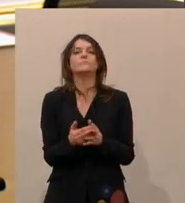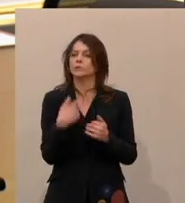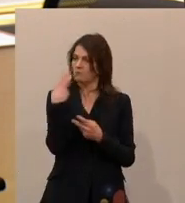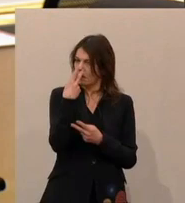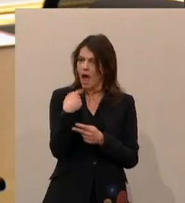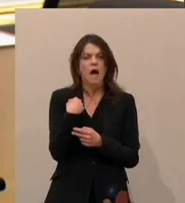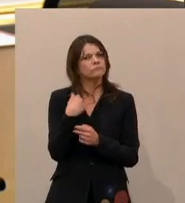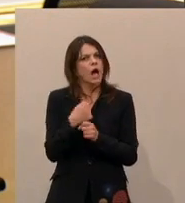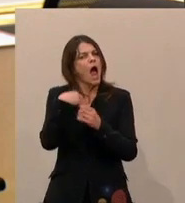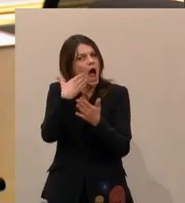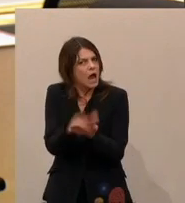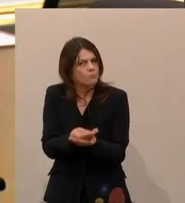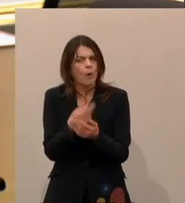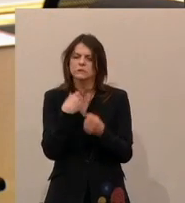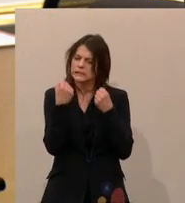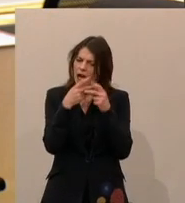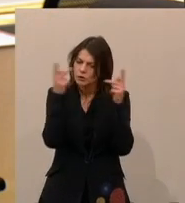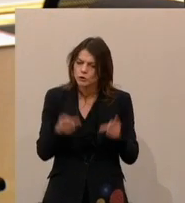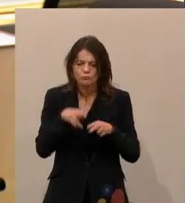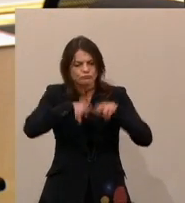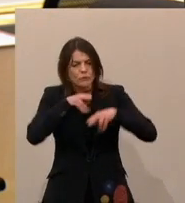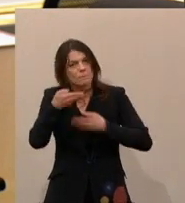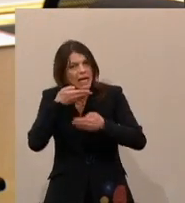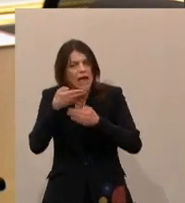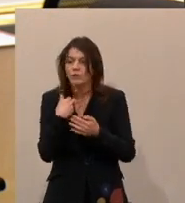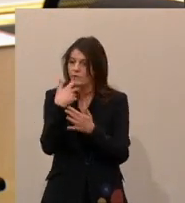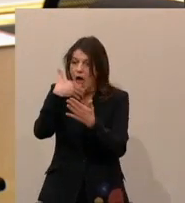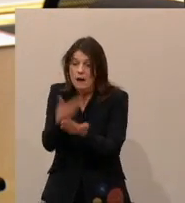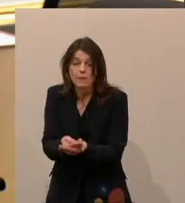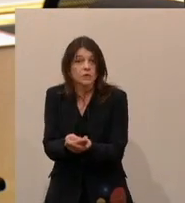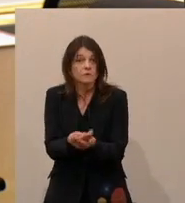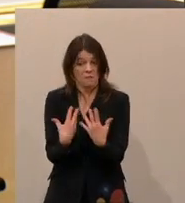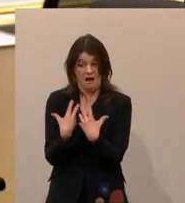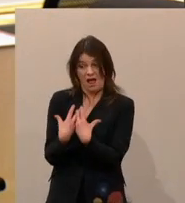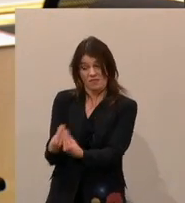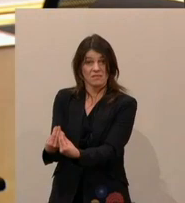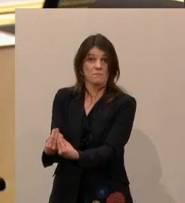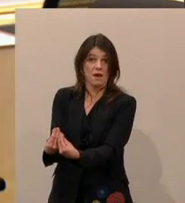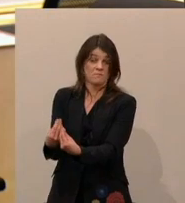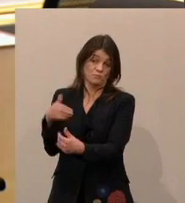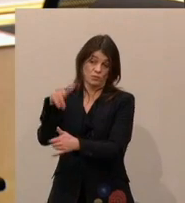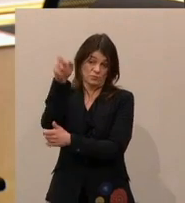wir natürlich Sicherheitskonzepte und entsprechende Beratungen an. Aber annehmen muss es dann schon